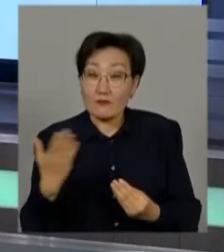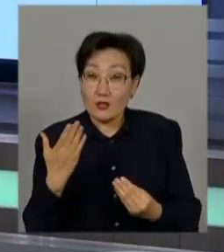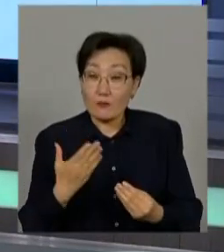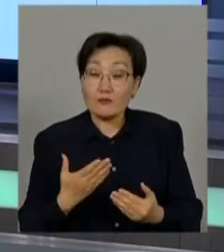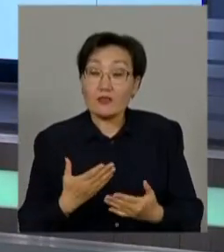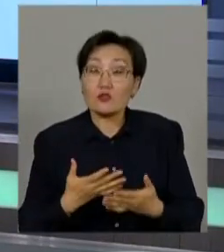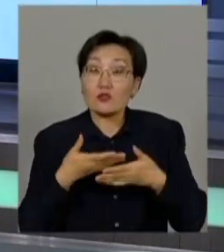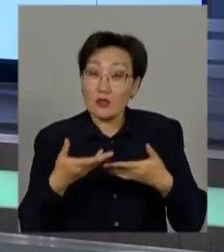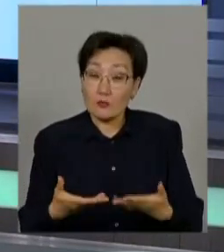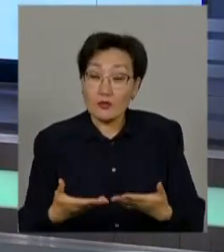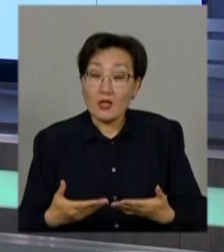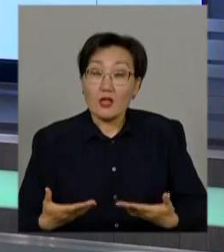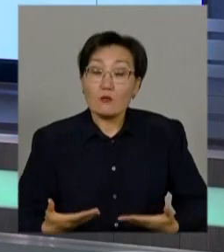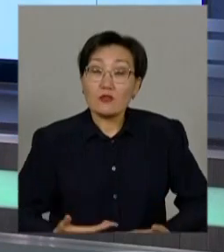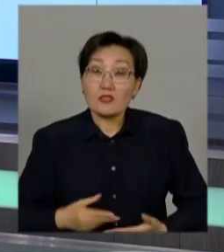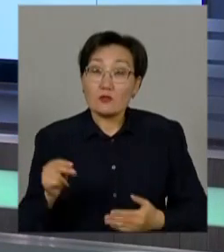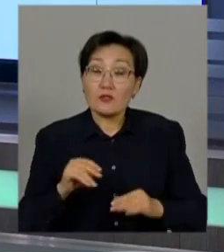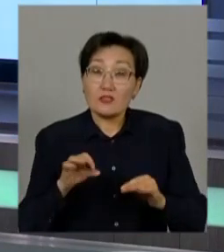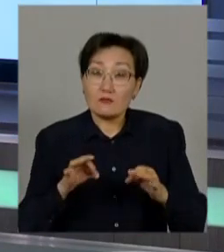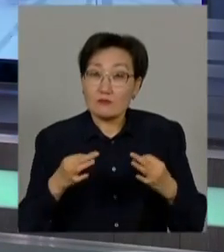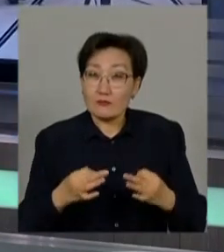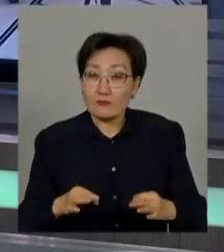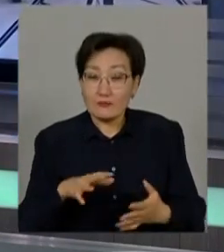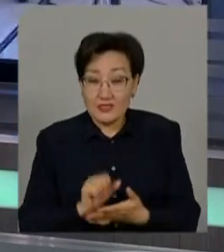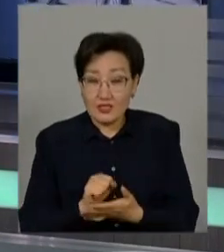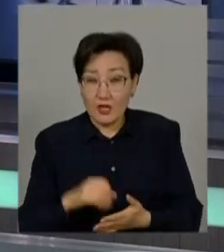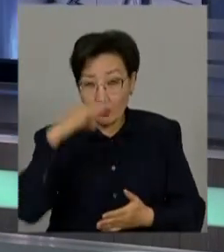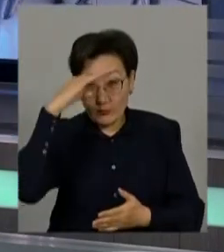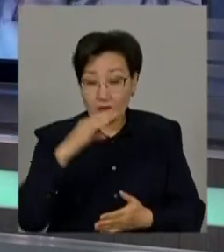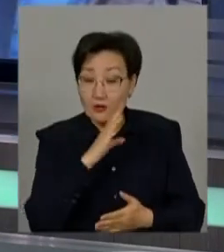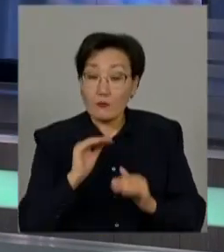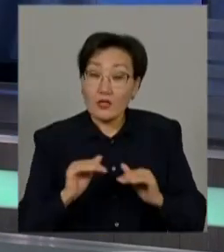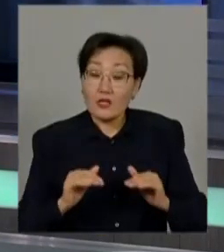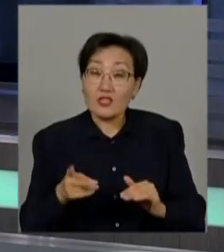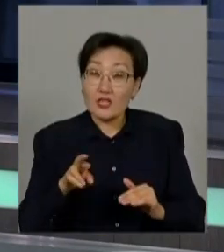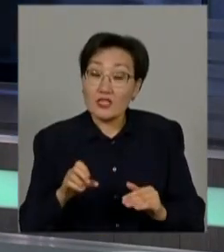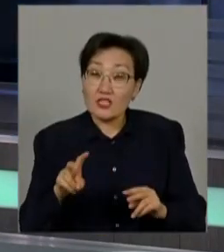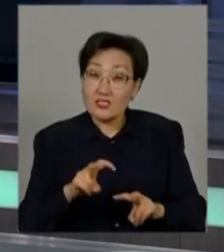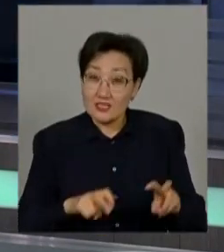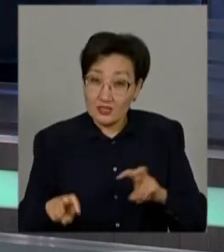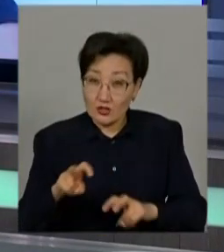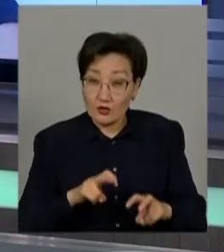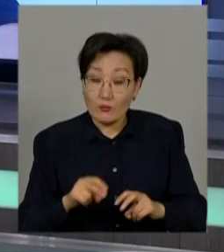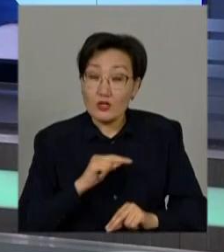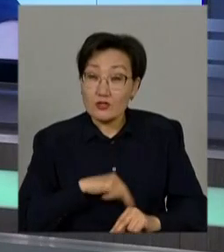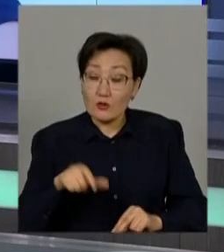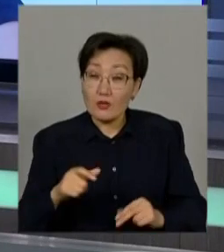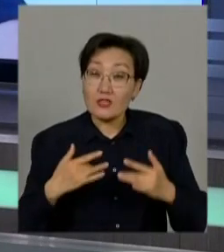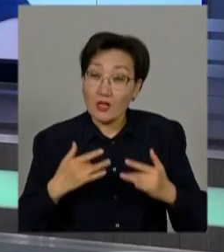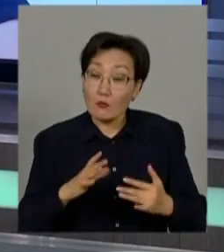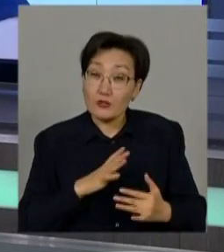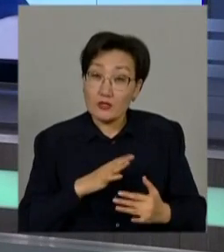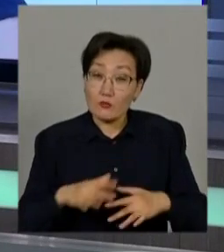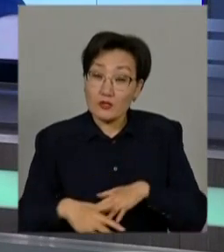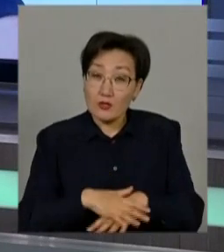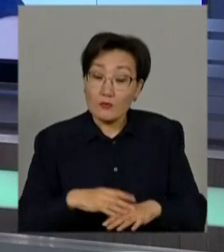күйбең тіршілігі мен қауырт жұмысынан босамаған атана балаларына күтуші іздейді. Ол үшін кастинг ұйымдастырып, қызметкерлерге талап қояды.